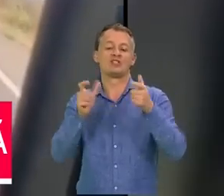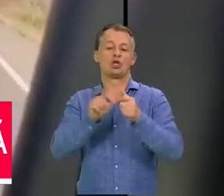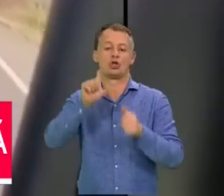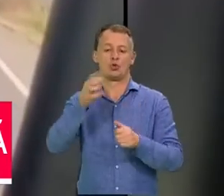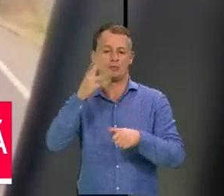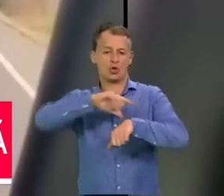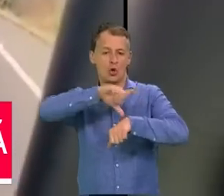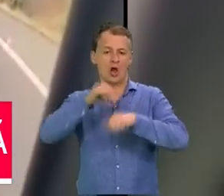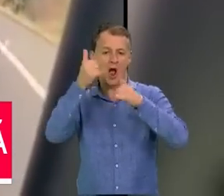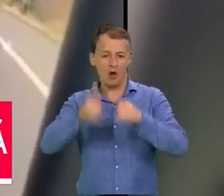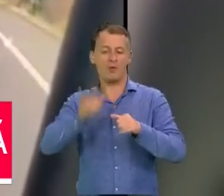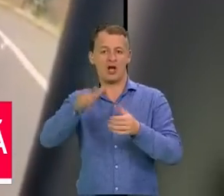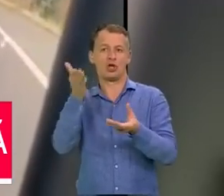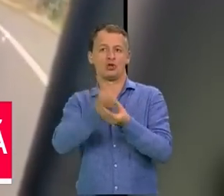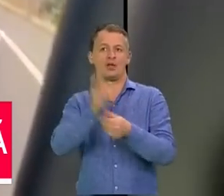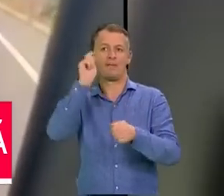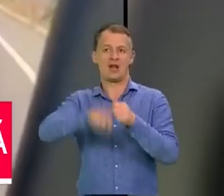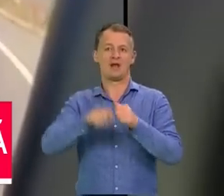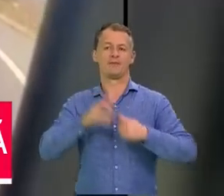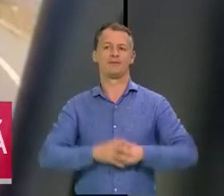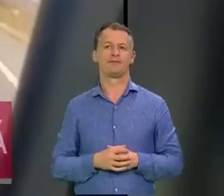ore. Acum are dosar penal.